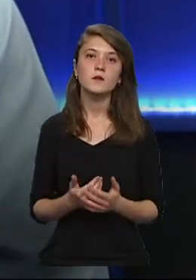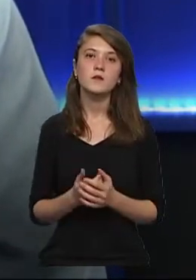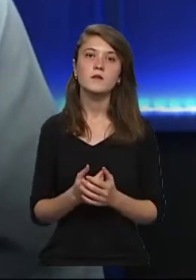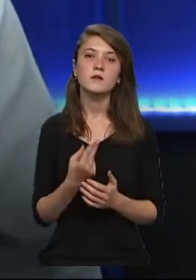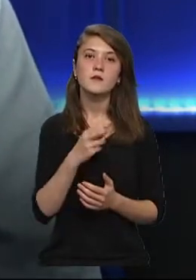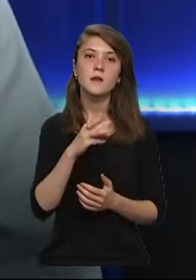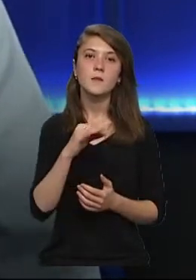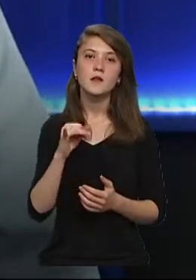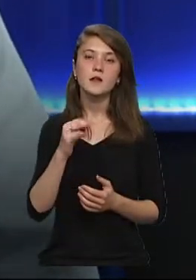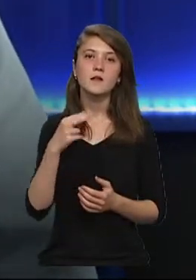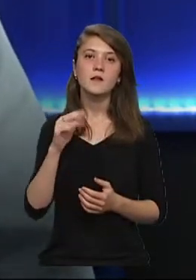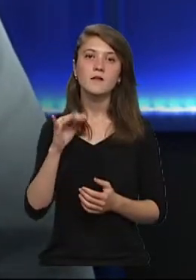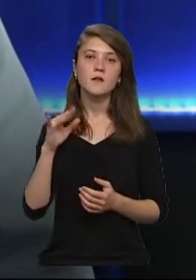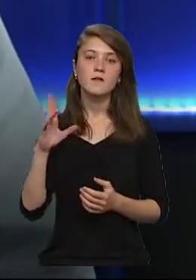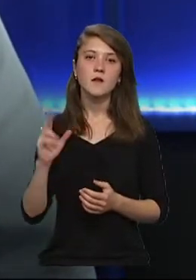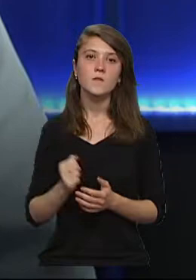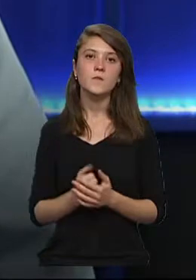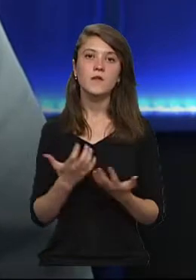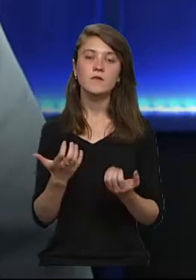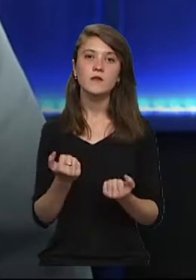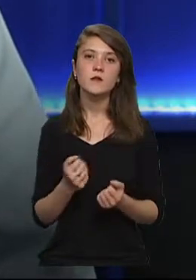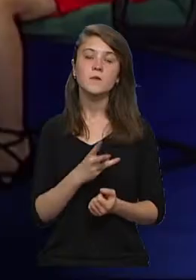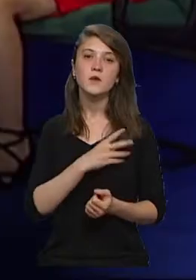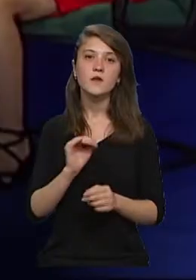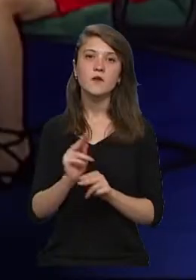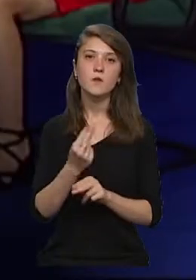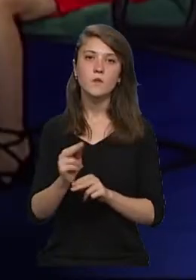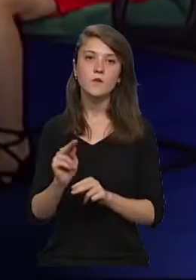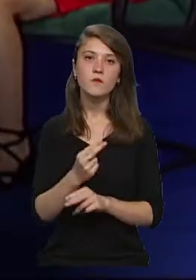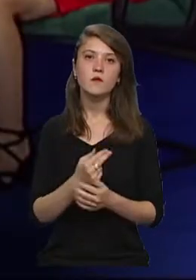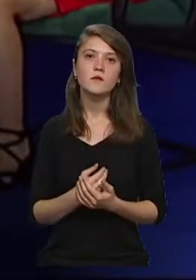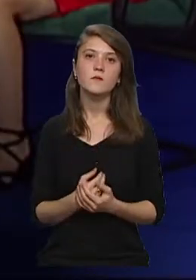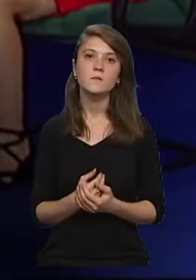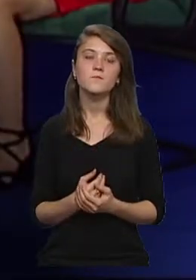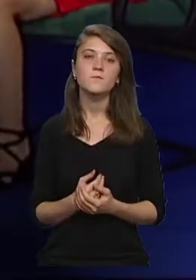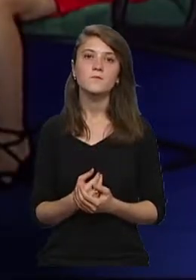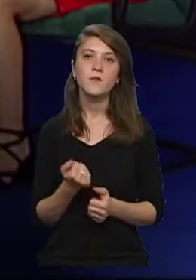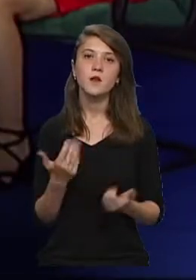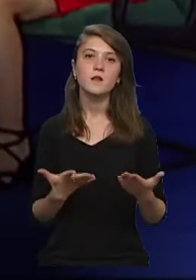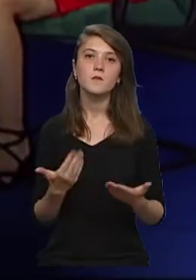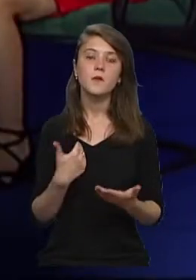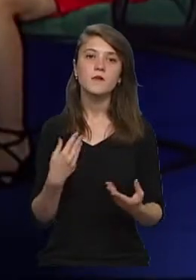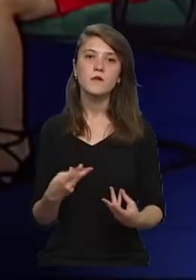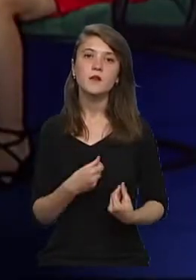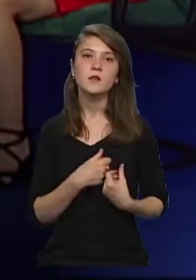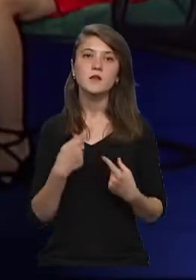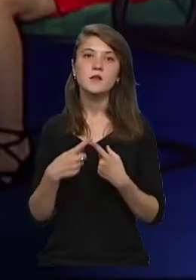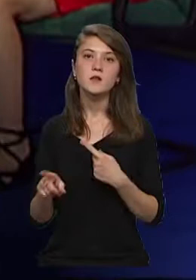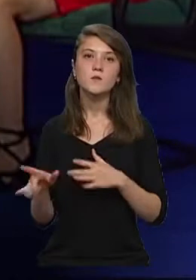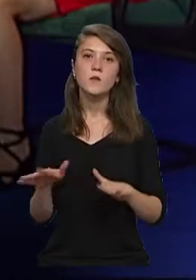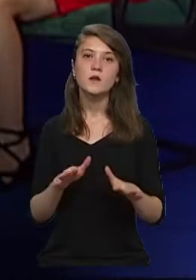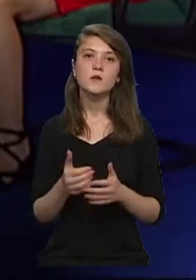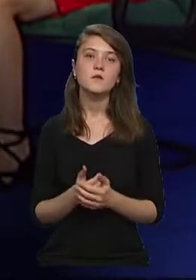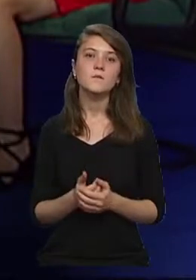Дивин, взяли таку ініціативу, вони її відремонтували, ми допомогли стільцями. Але мене вразив інший проект, коли я був в